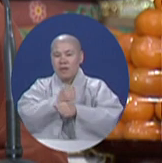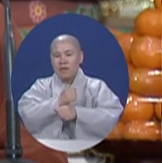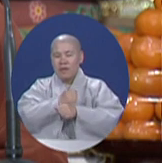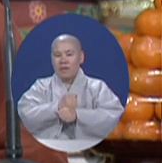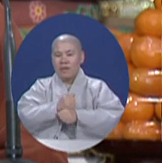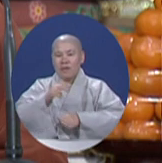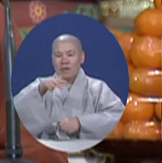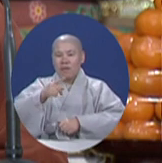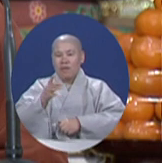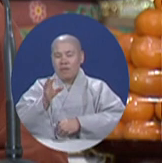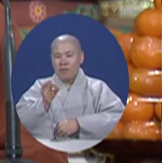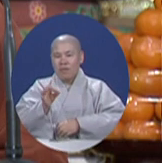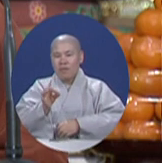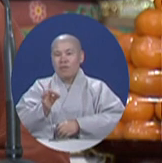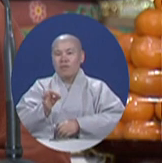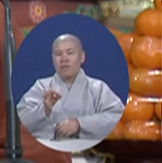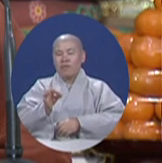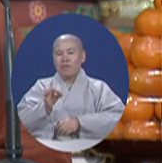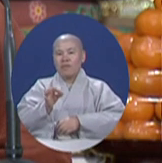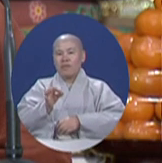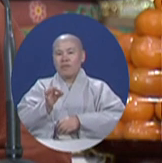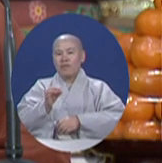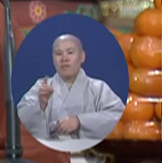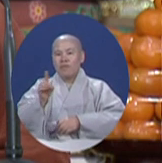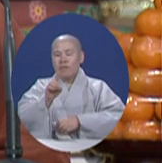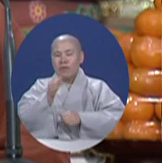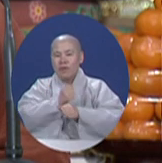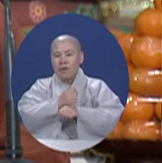이게 뭐냐 흔히 이제 말씀을 하시기를